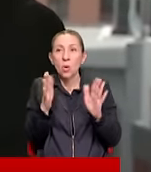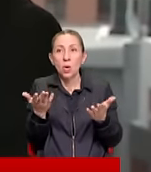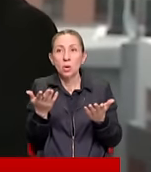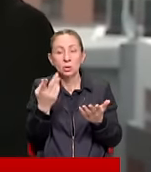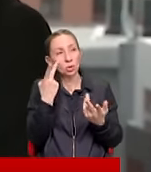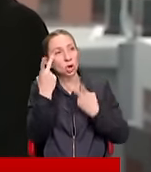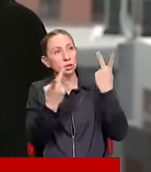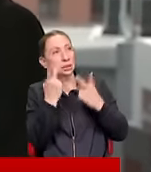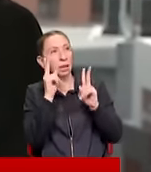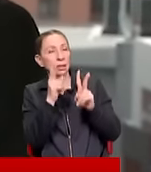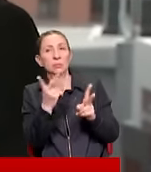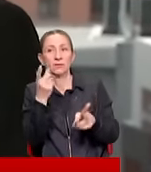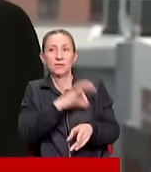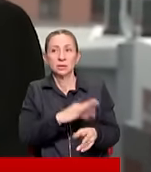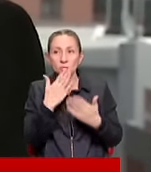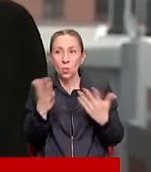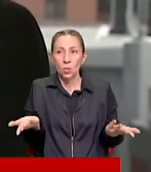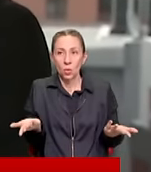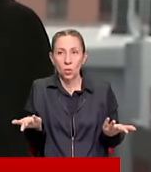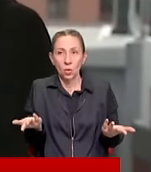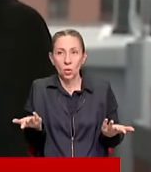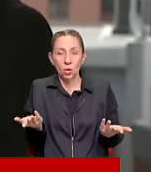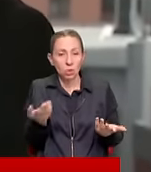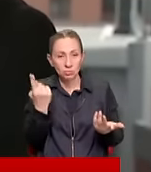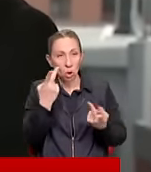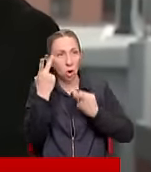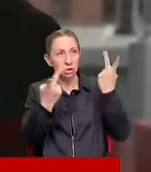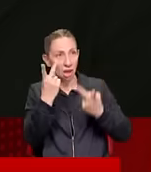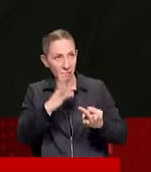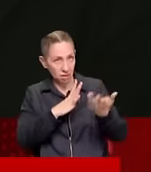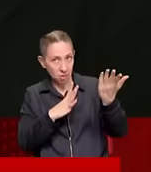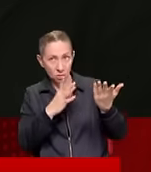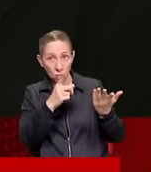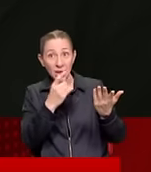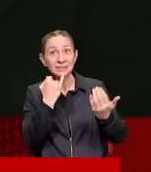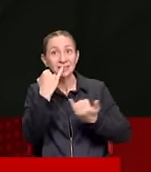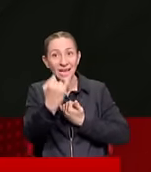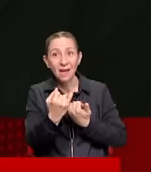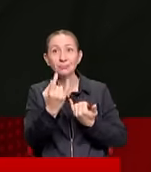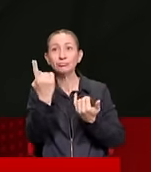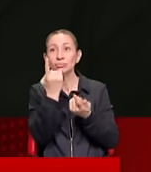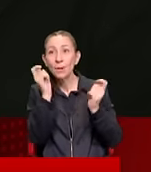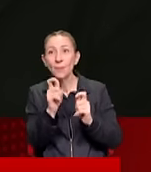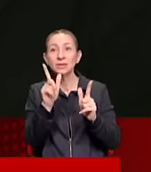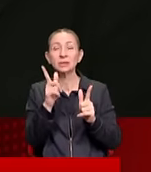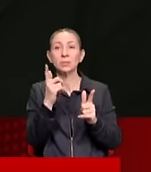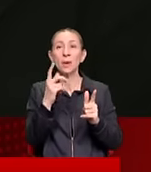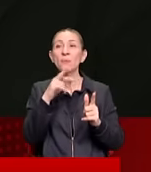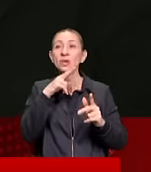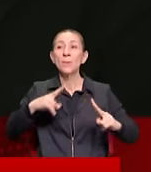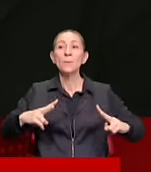Sadece görsellik arz etmesi bir şey ifade etmiyor ki. Bir şeyin görselliğinin yanında onun ziyaret edilmesi gerekiyor. Paris'te